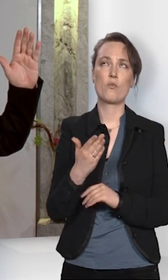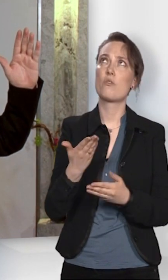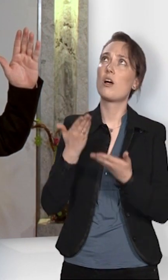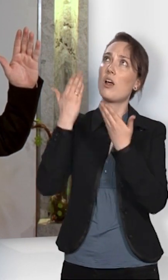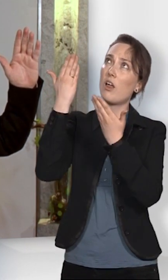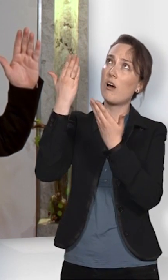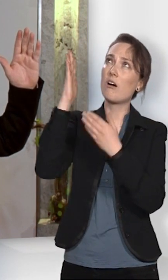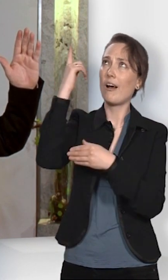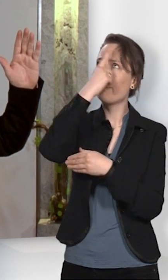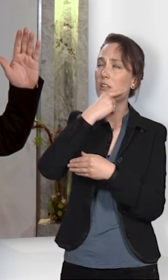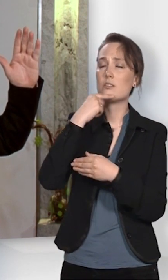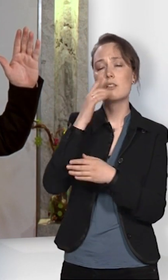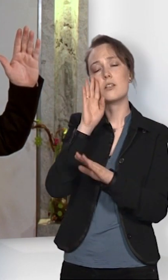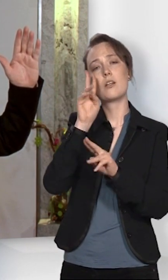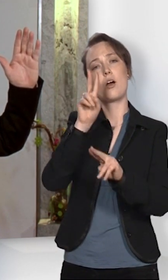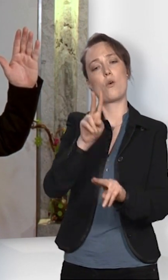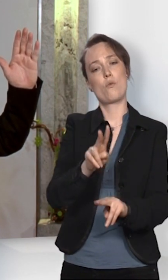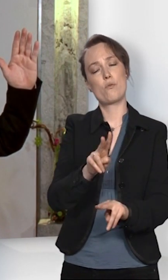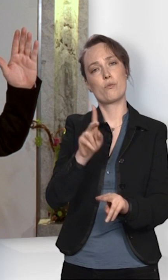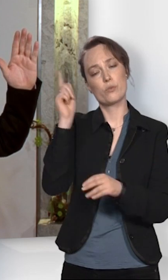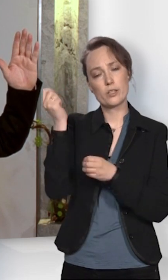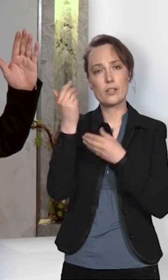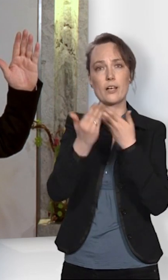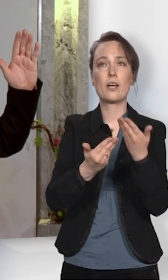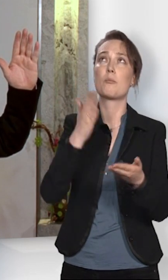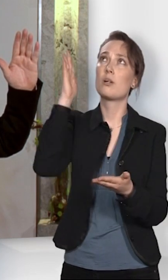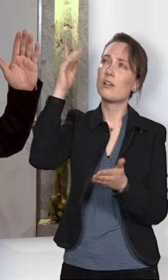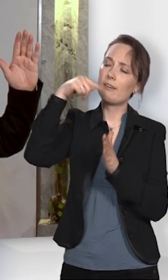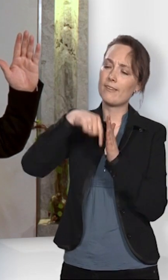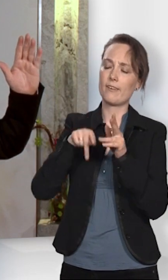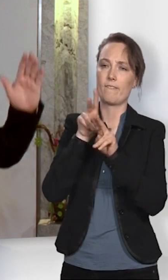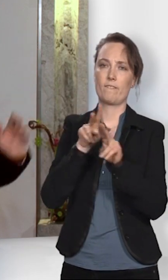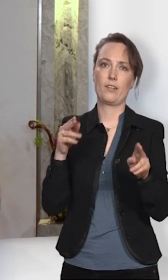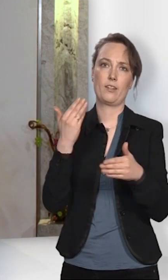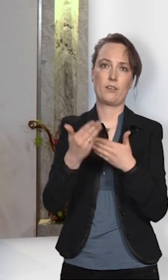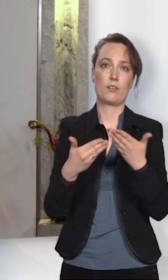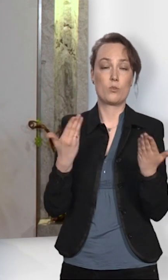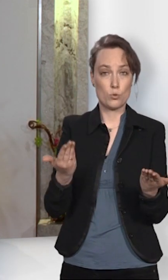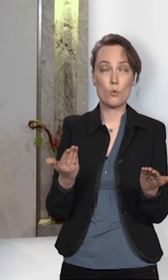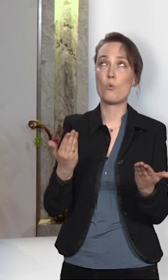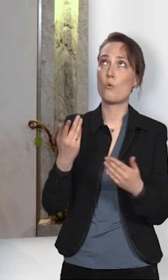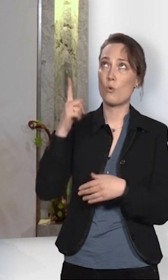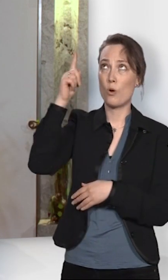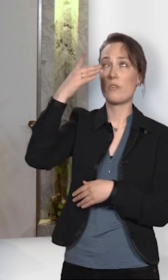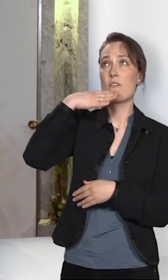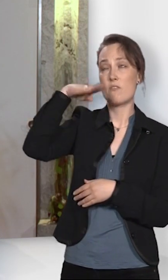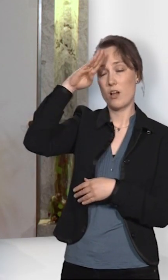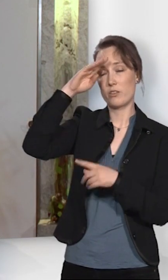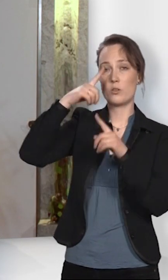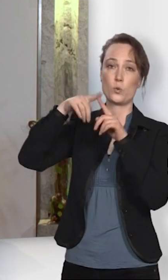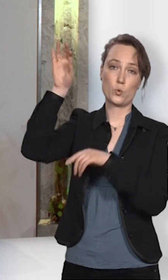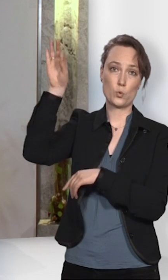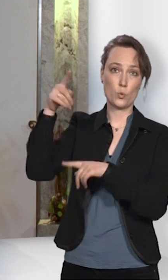erhebe sein Angesicht auf euch und gebe euch seinen tiefen Frieden. So segne euch Gott, der Vater, der